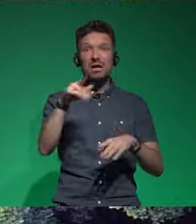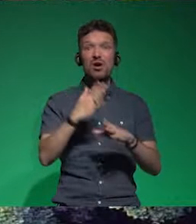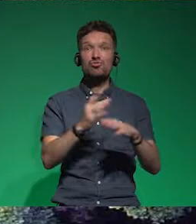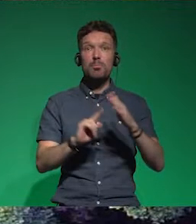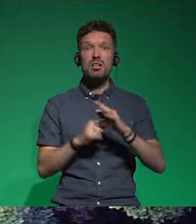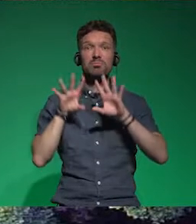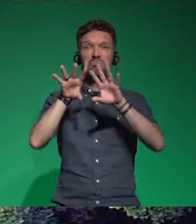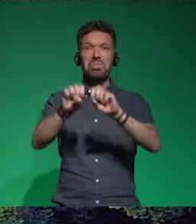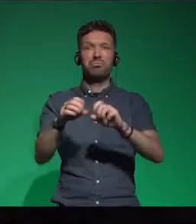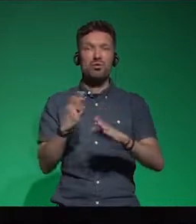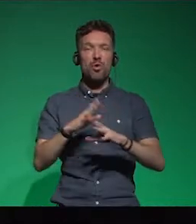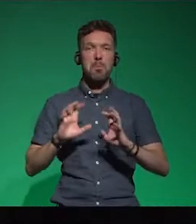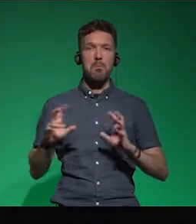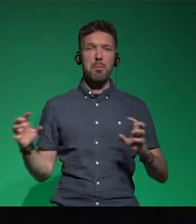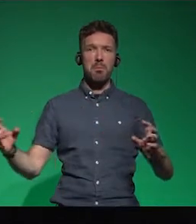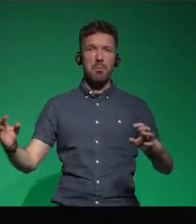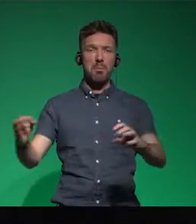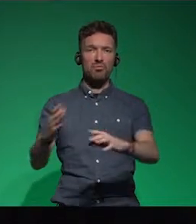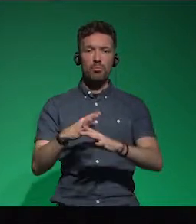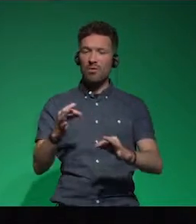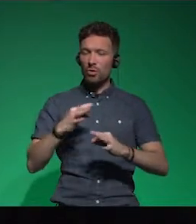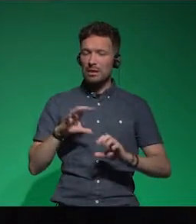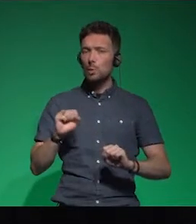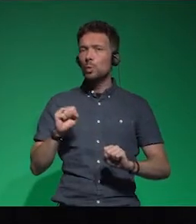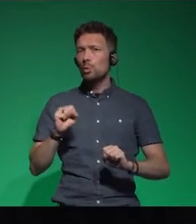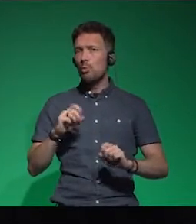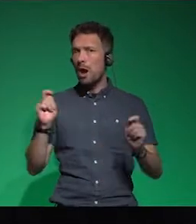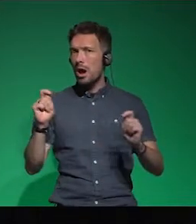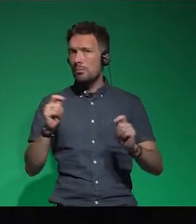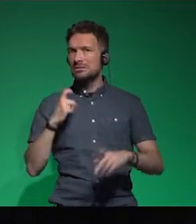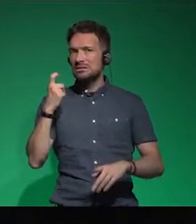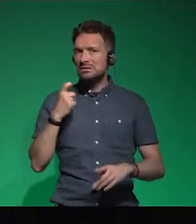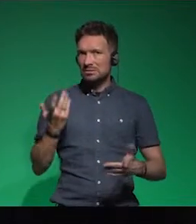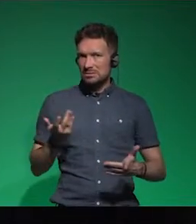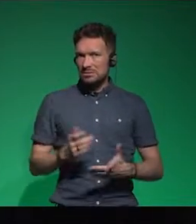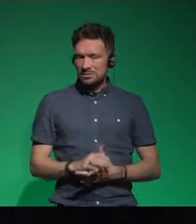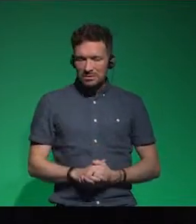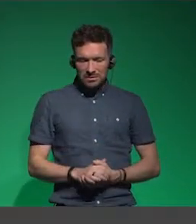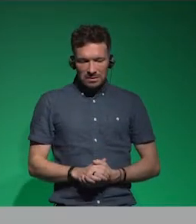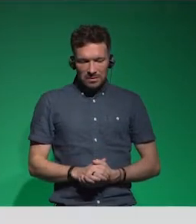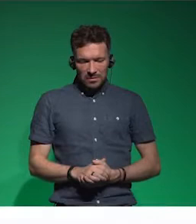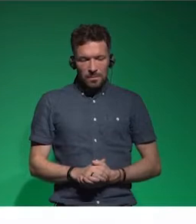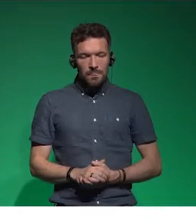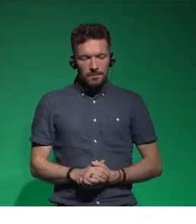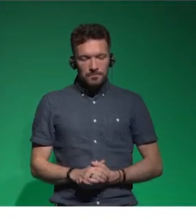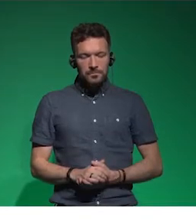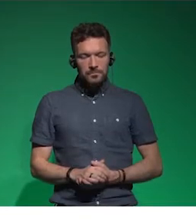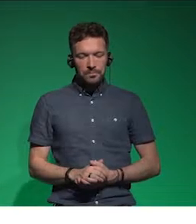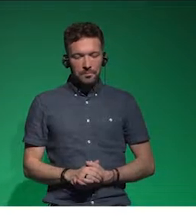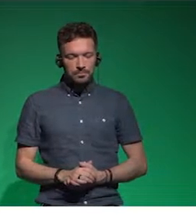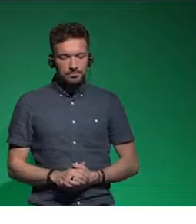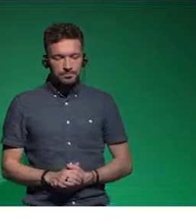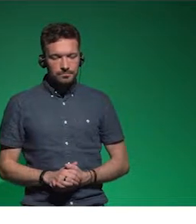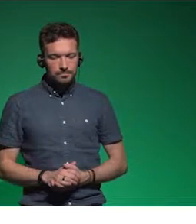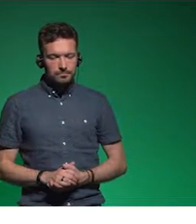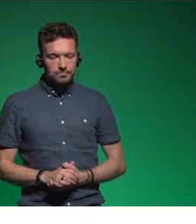uns sehr, sehr große Sorgen und wir sehen, dass eben die Situation des Waldes, der eigentlich